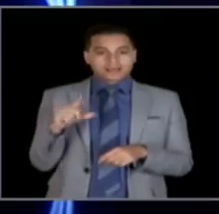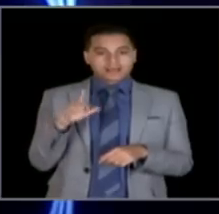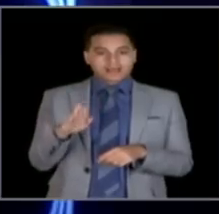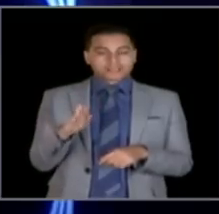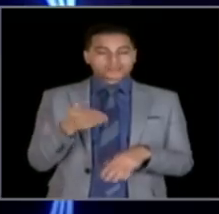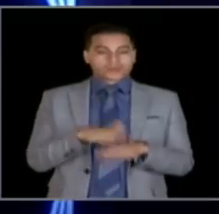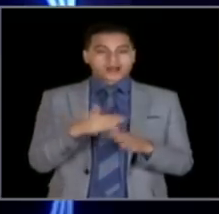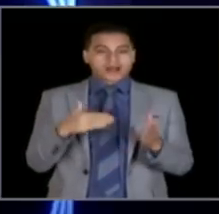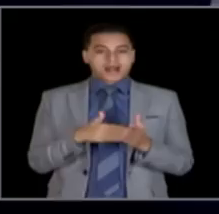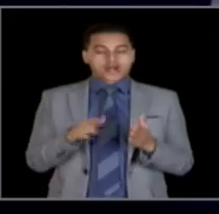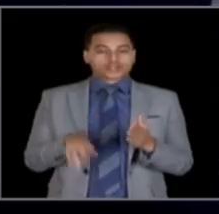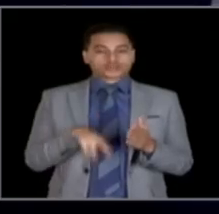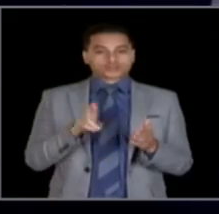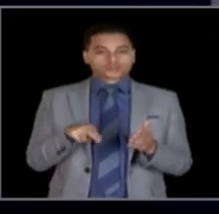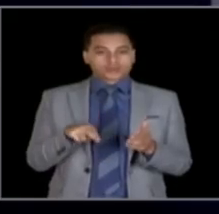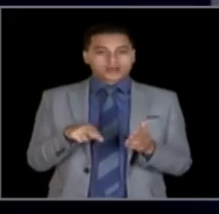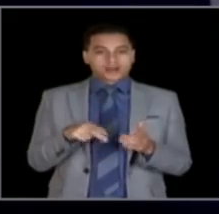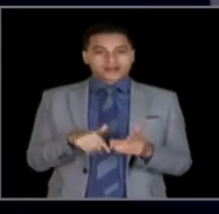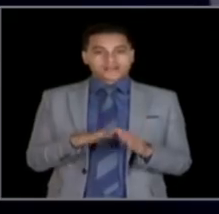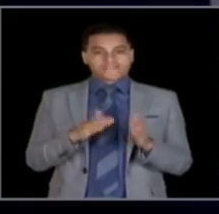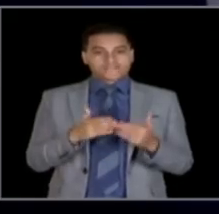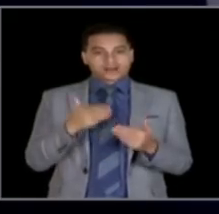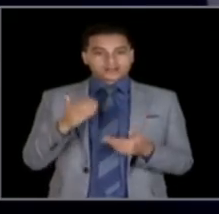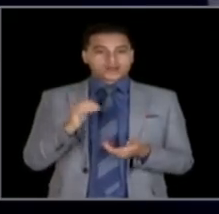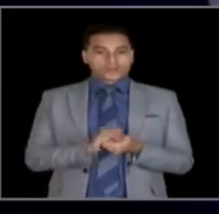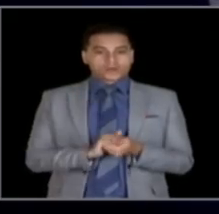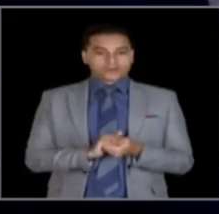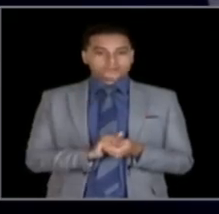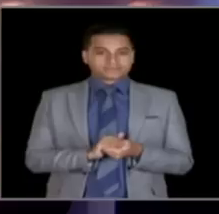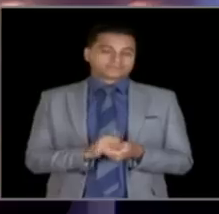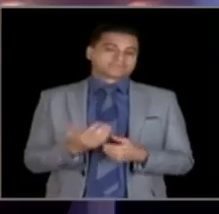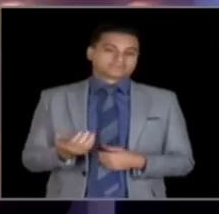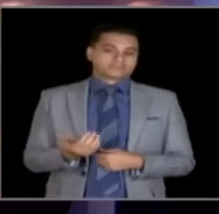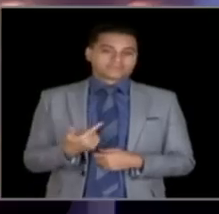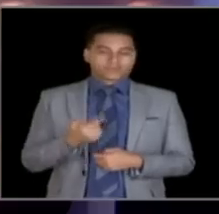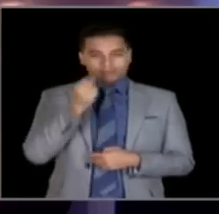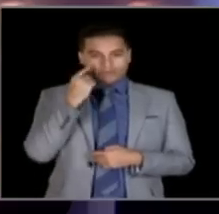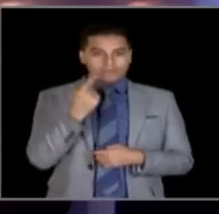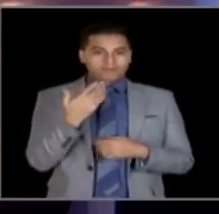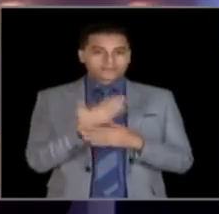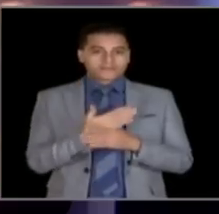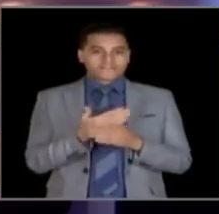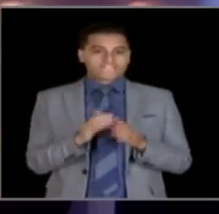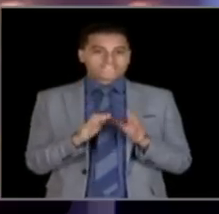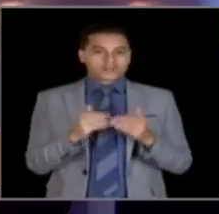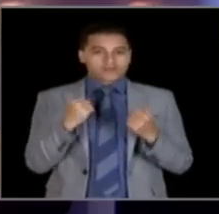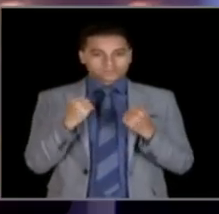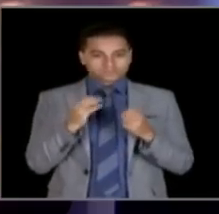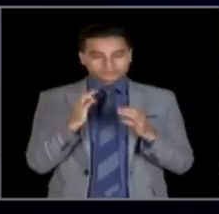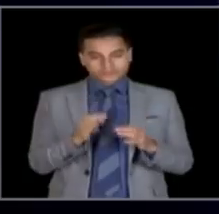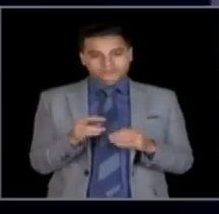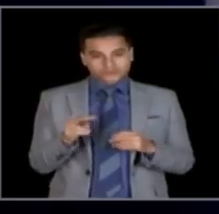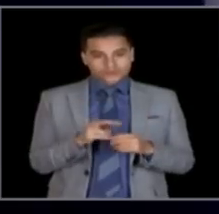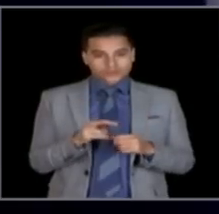اتحسمت على اخر سؤال لفريق الوعد. ما هو ده الطبيعي عشان الفرقتين وصلوا قبل النهائي، اكيد مستواهم كويس